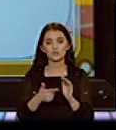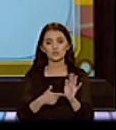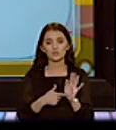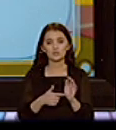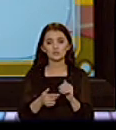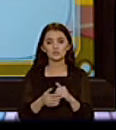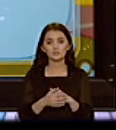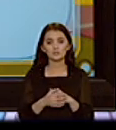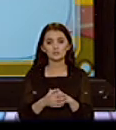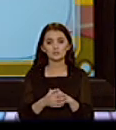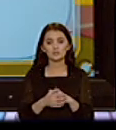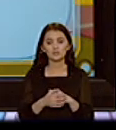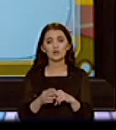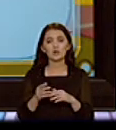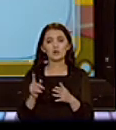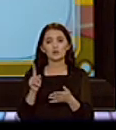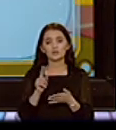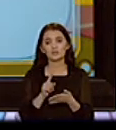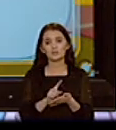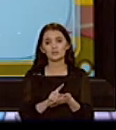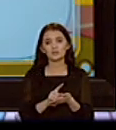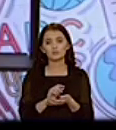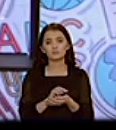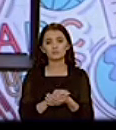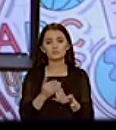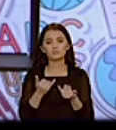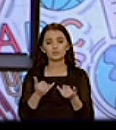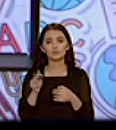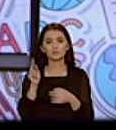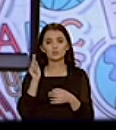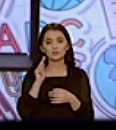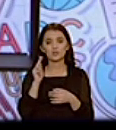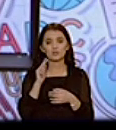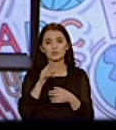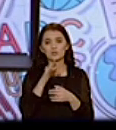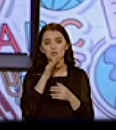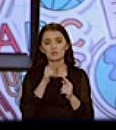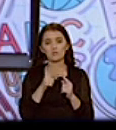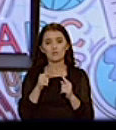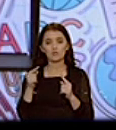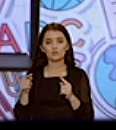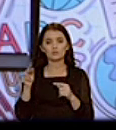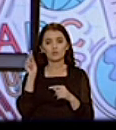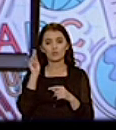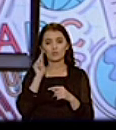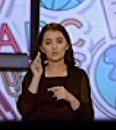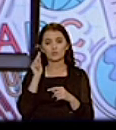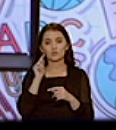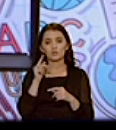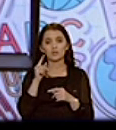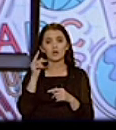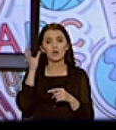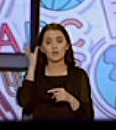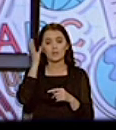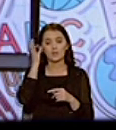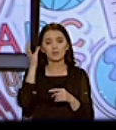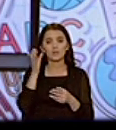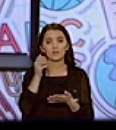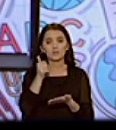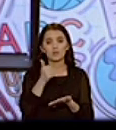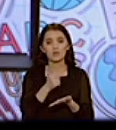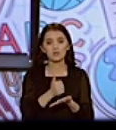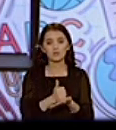357. Albatta, bugungi dars davomida o'rgangan bilimlaringiz asosida